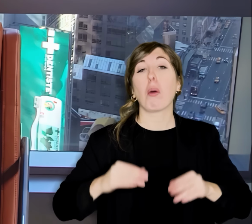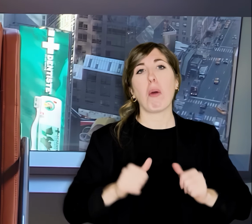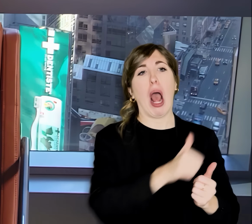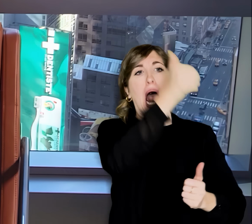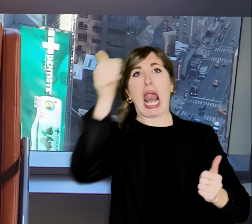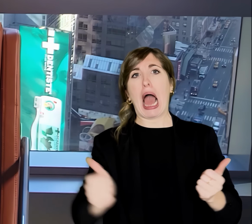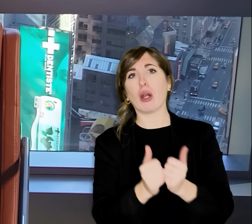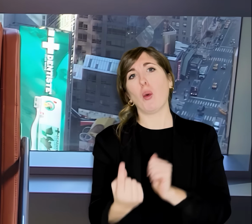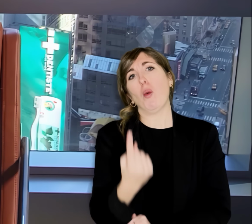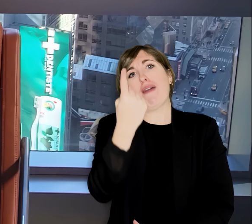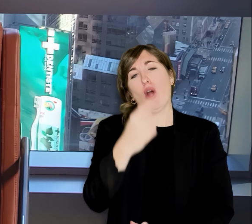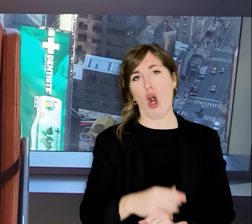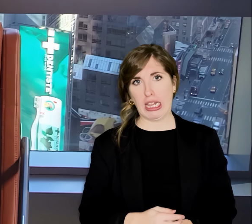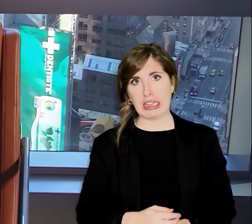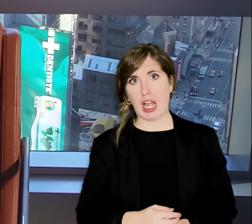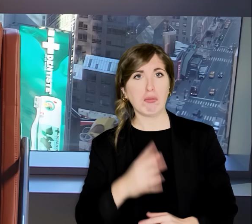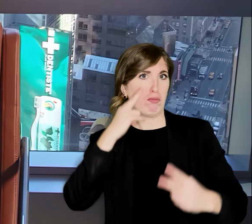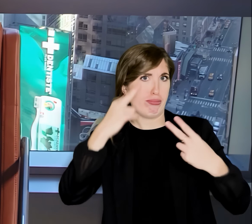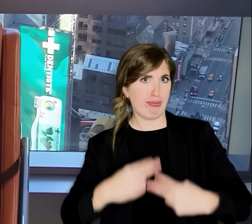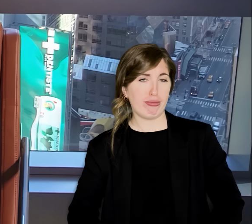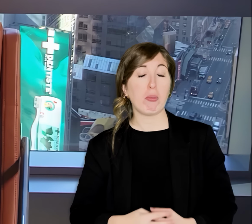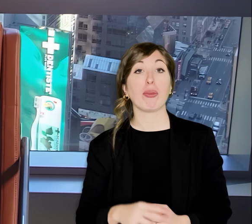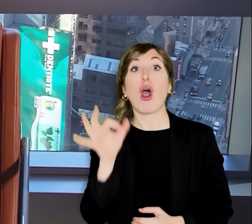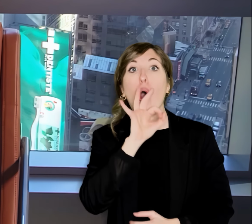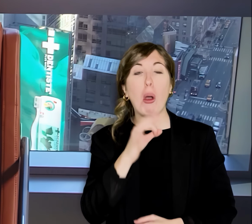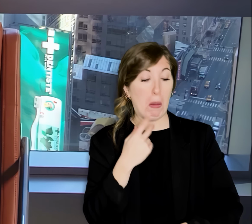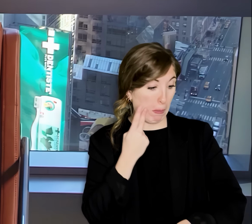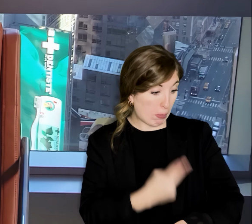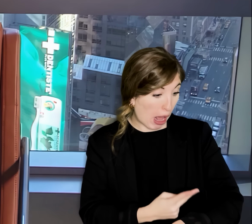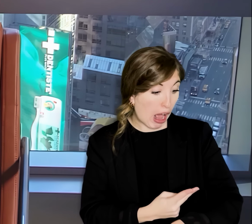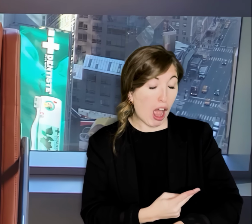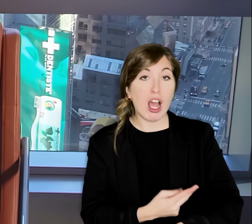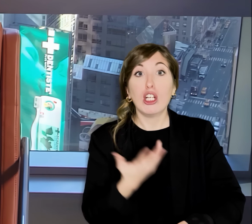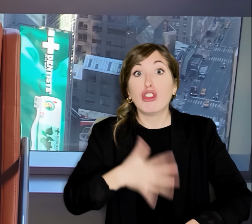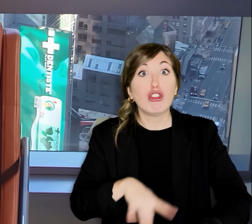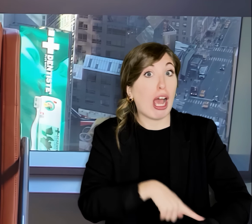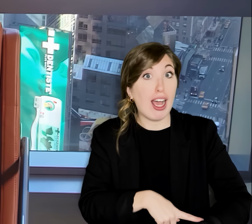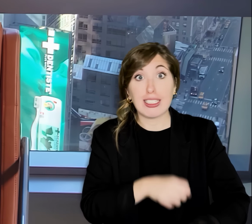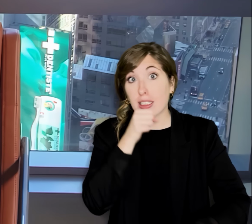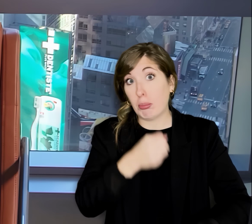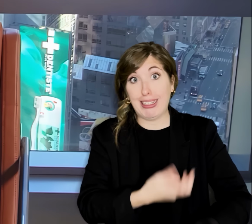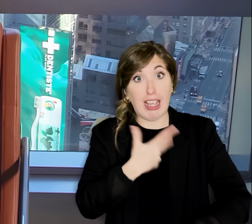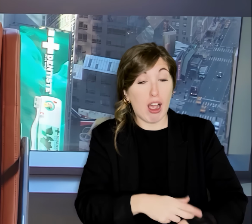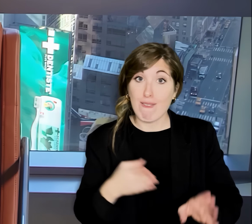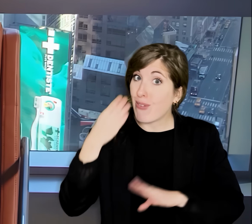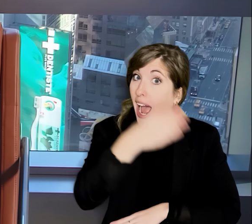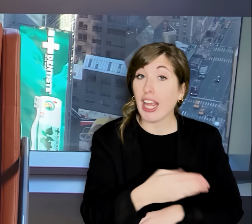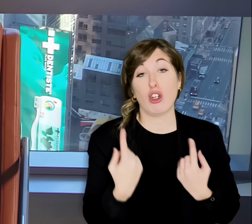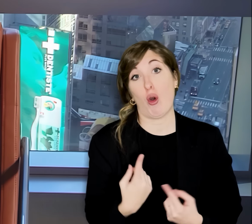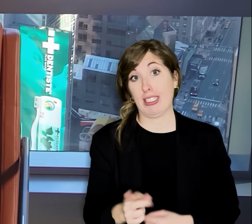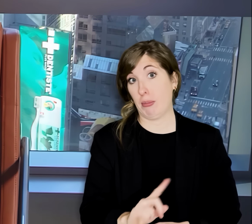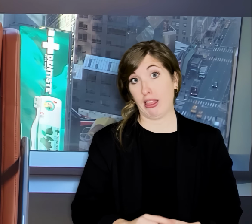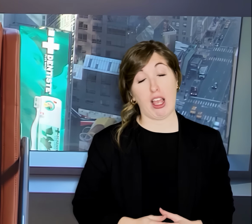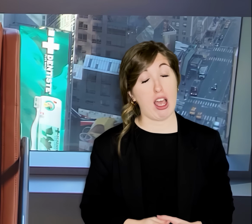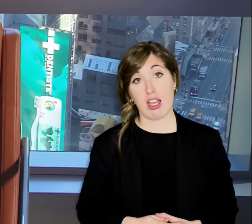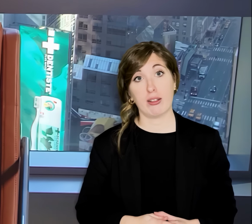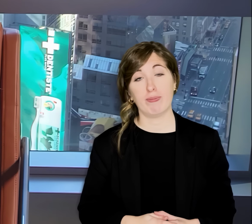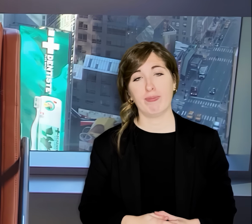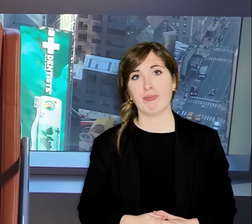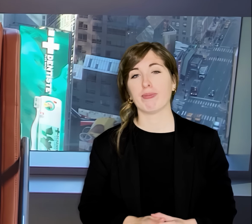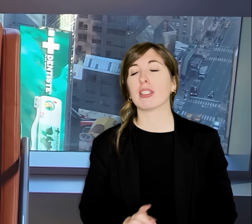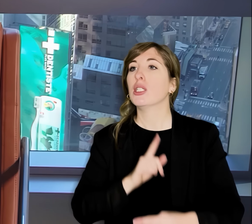Quando vedi qualcosa non aspettare che quel qualcosa parli ha già parlato si già manifestato vai e poi